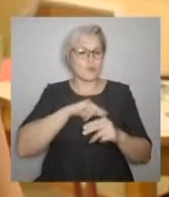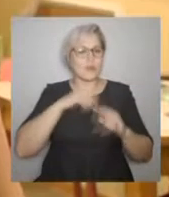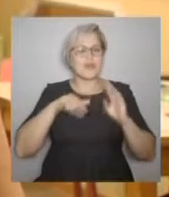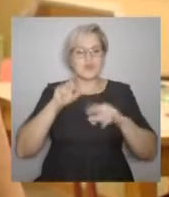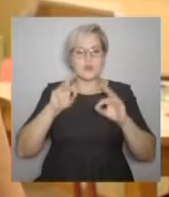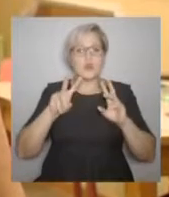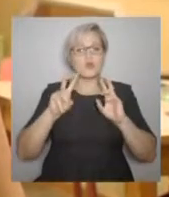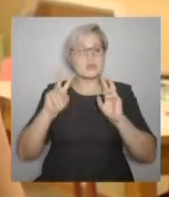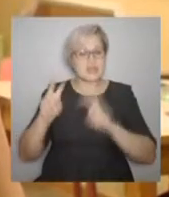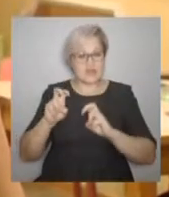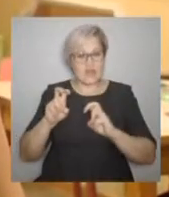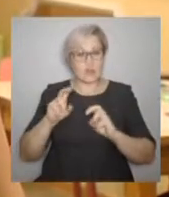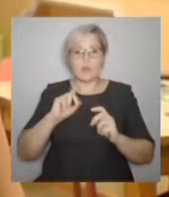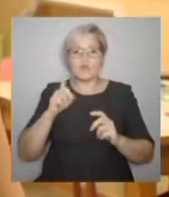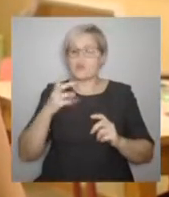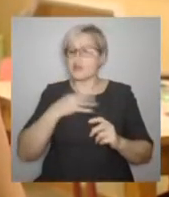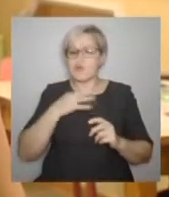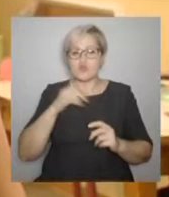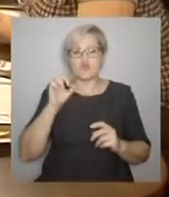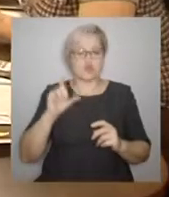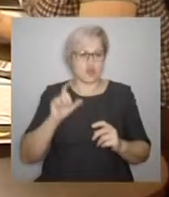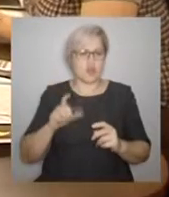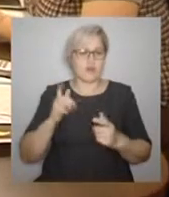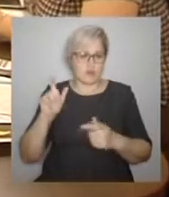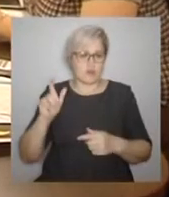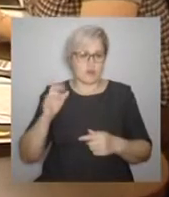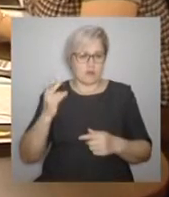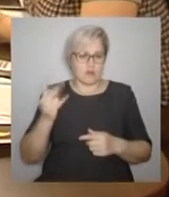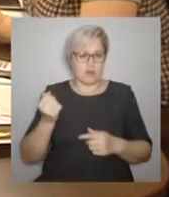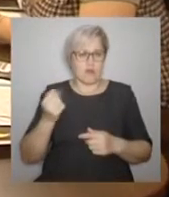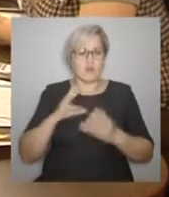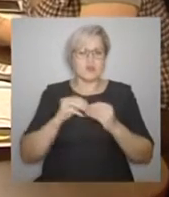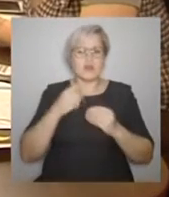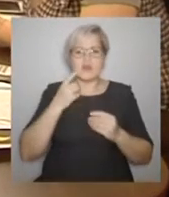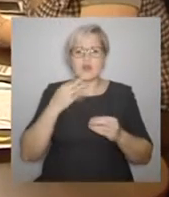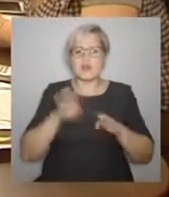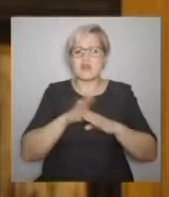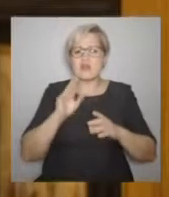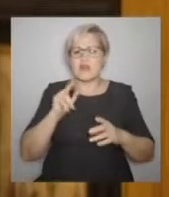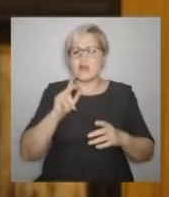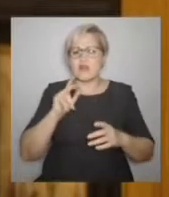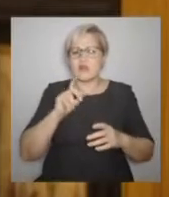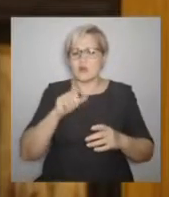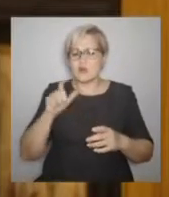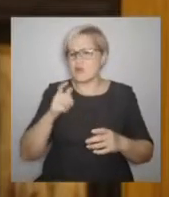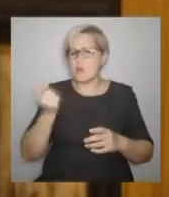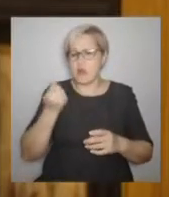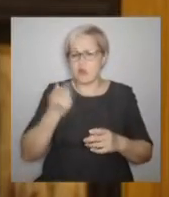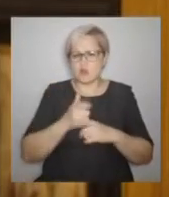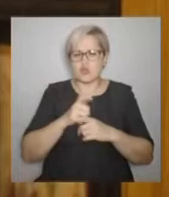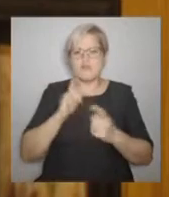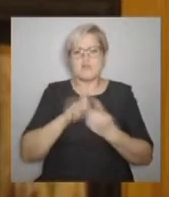как она, не так уж и мало. Встреча с единомышленниками закончилась тем, что Галина на волонтерских началах стала